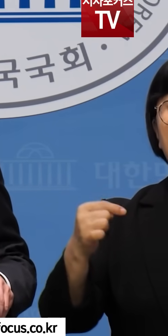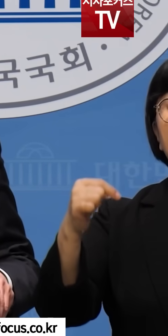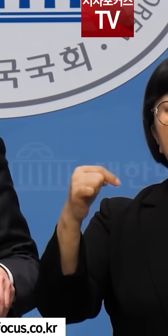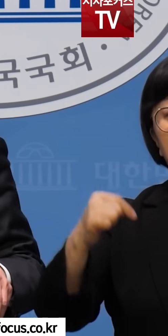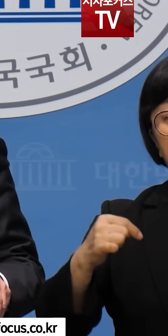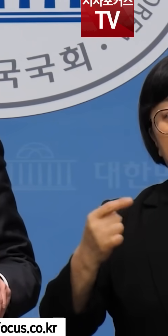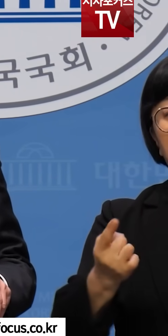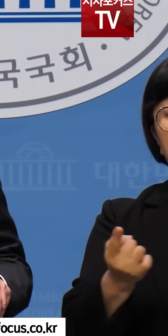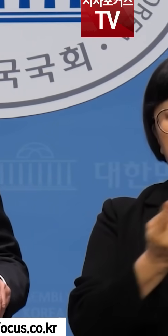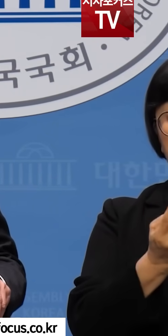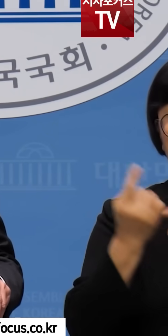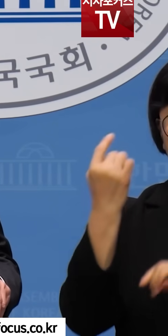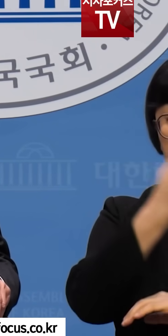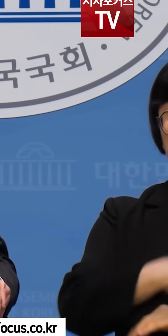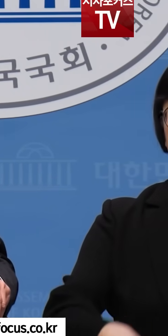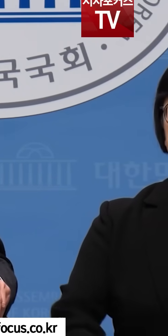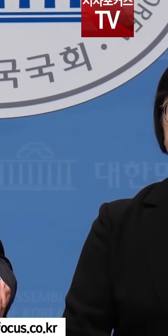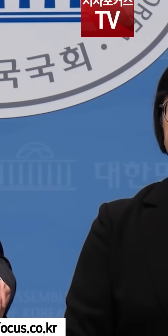면담할 예정입니다.